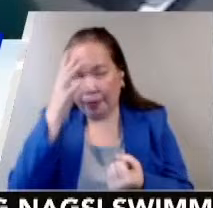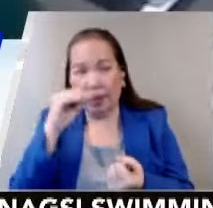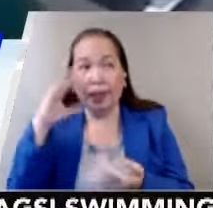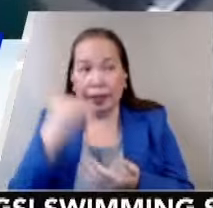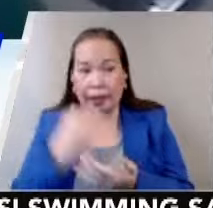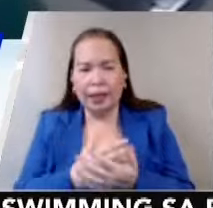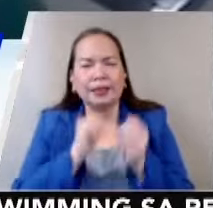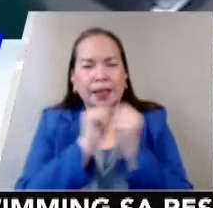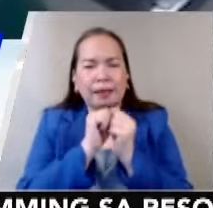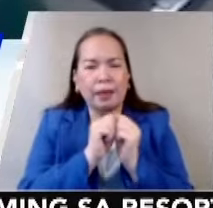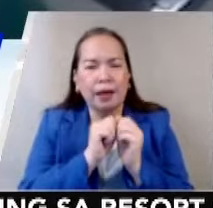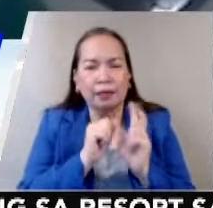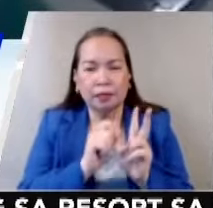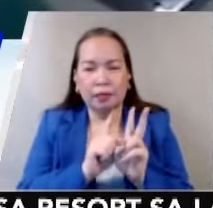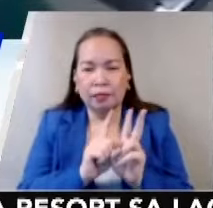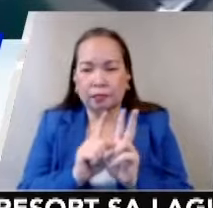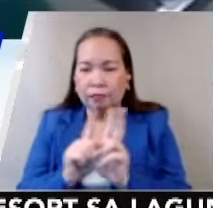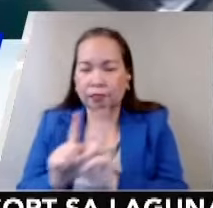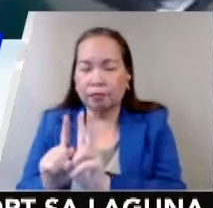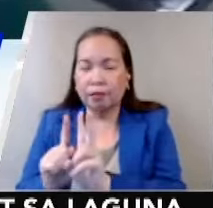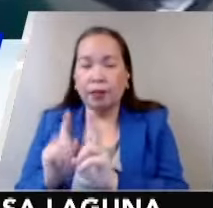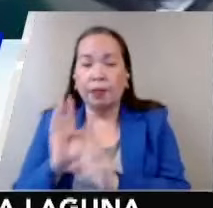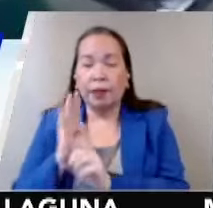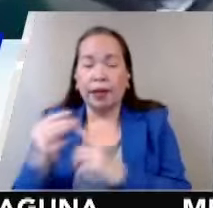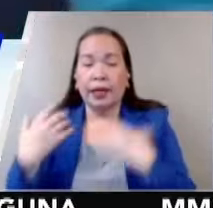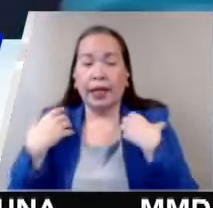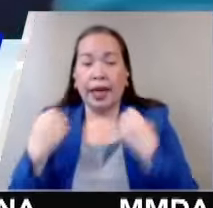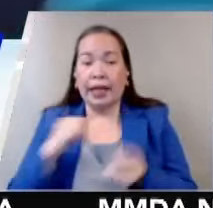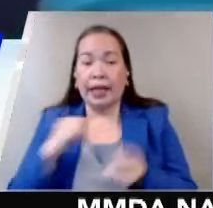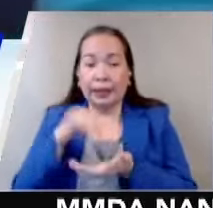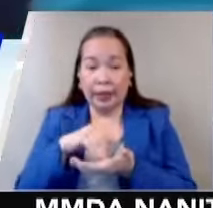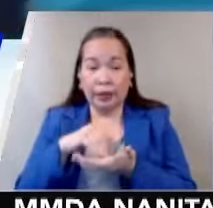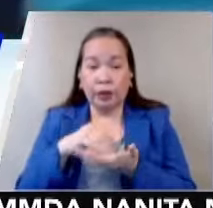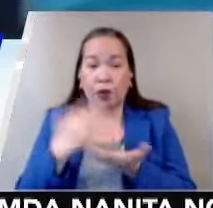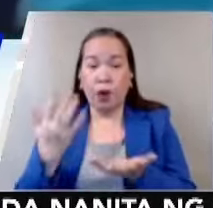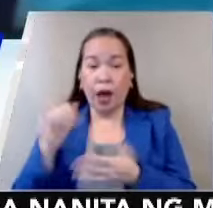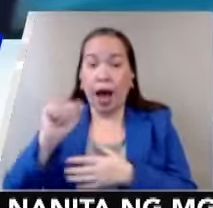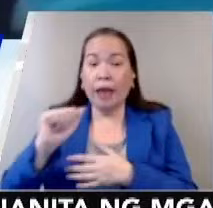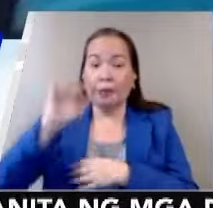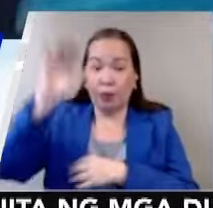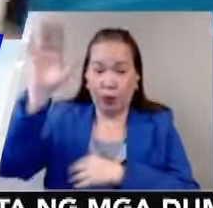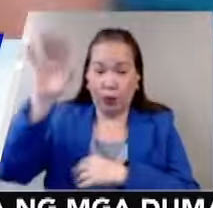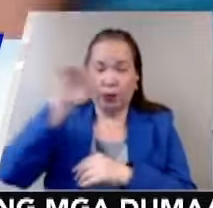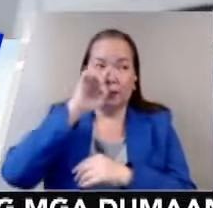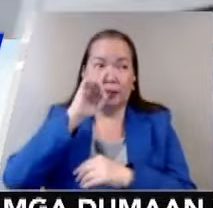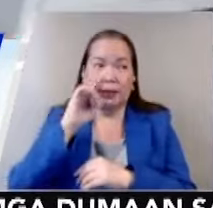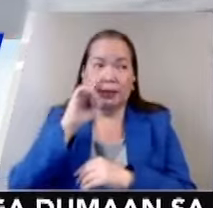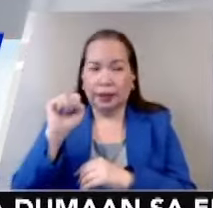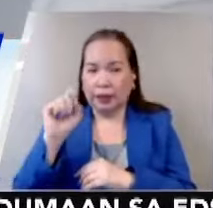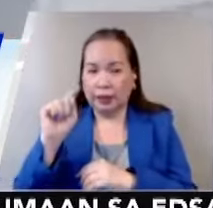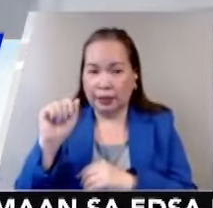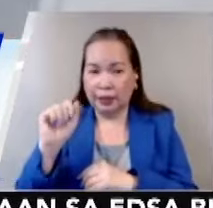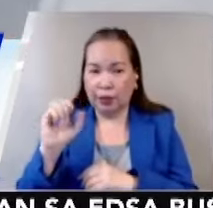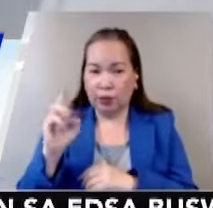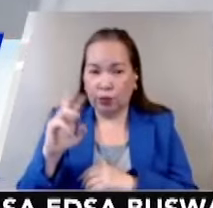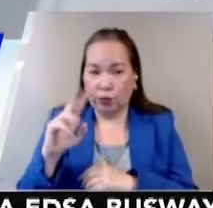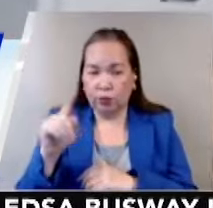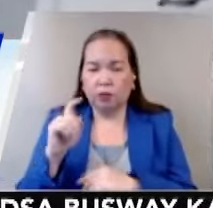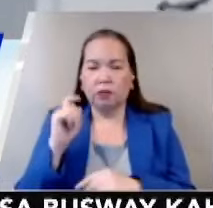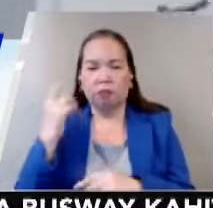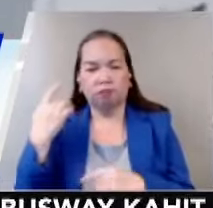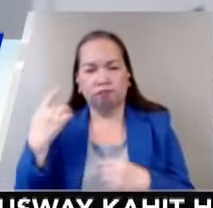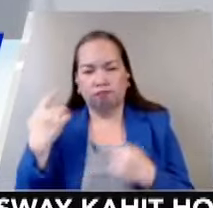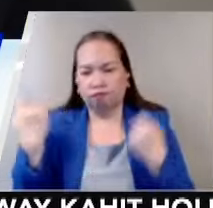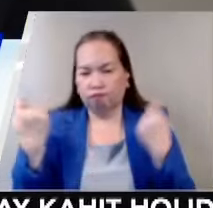sa Barangay Health Center ng Barangay Santa Cruz sa Antipolo. Agad naman silang ipinasuri ng barangay sa Antipolo City